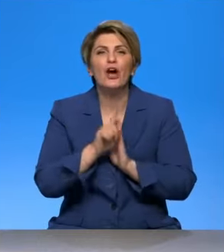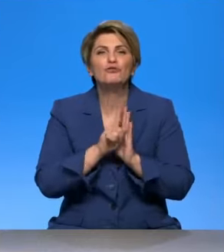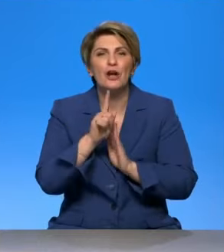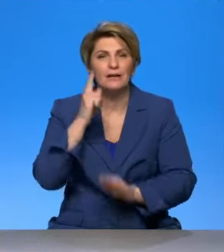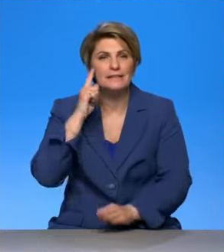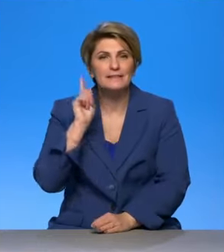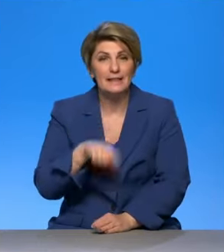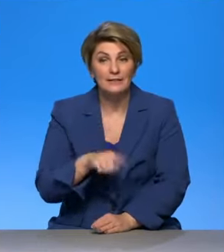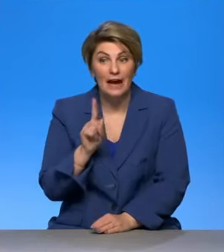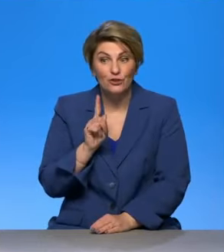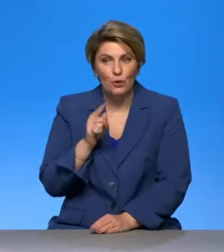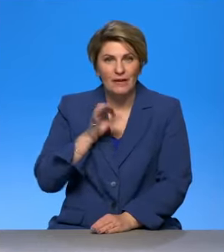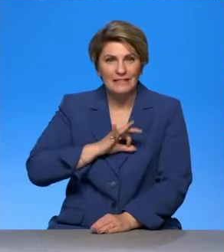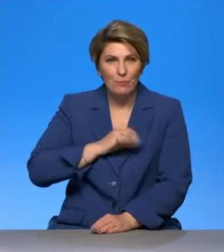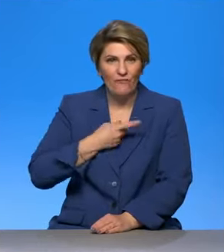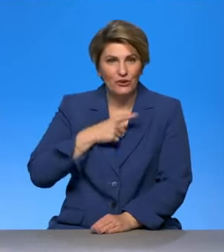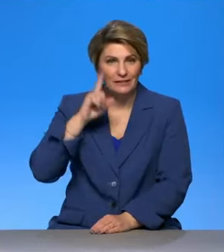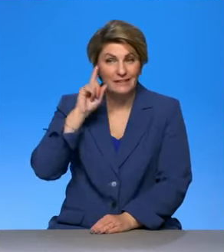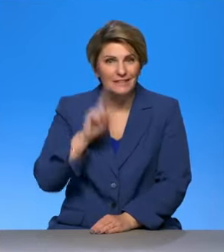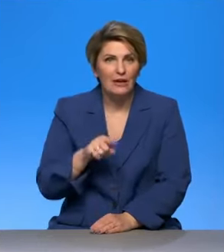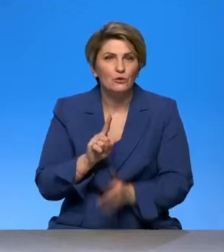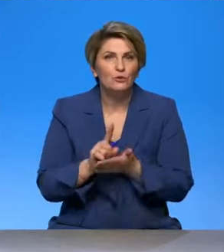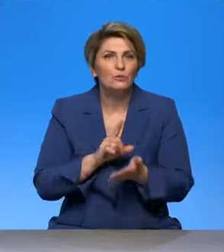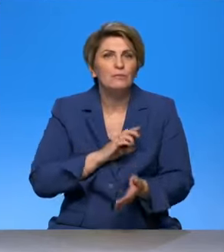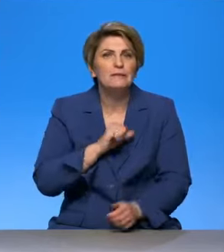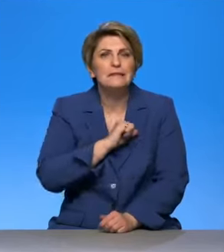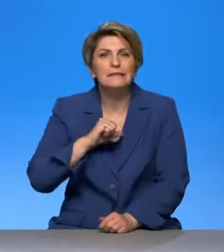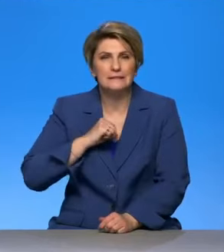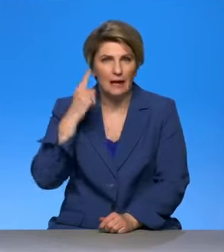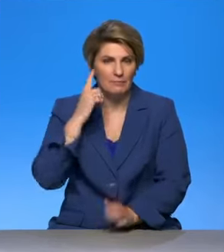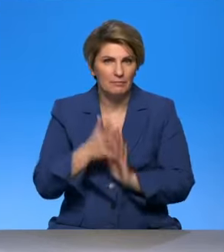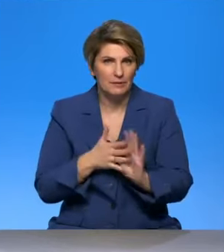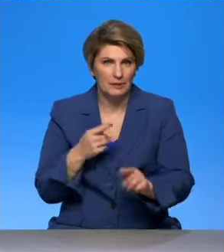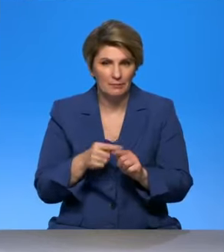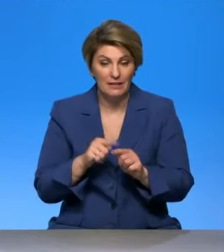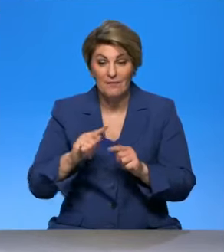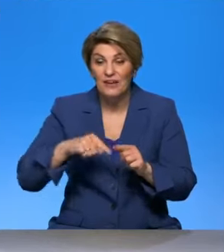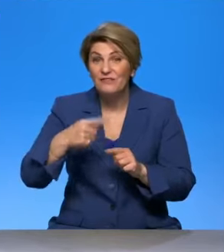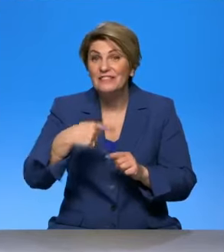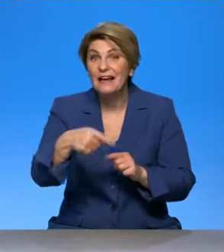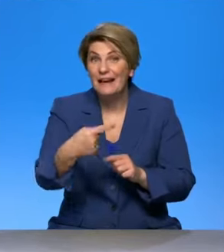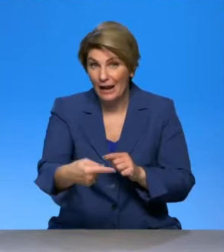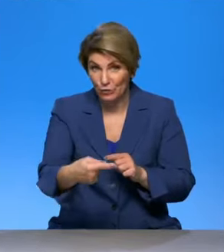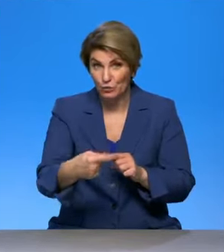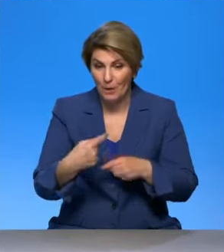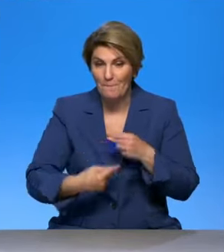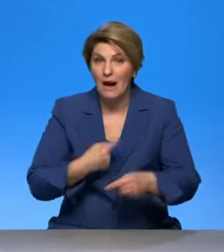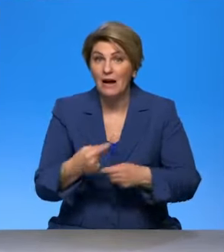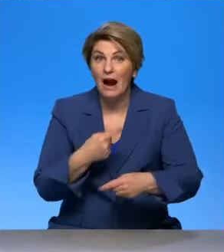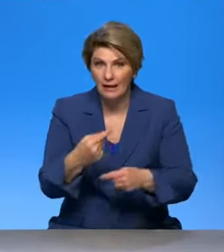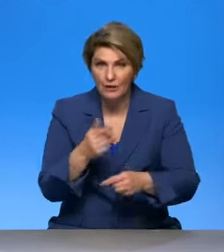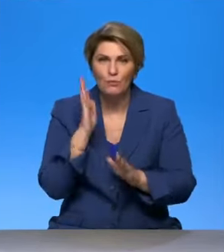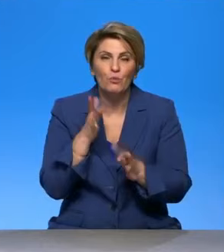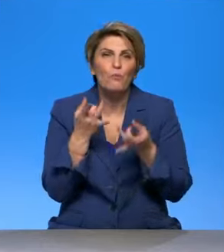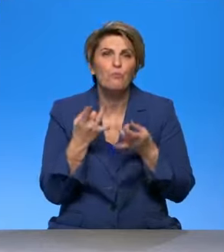знания нормально применял, ты должен стать осознанным сам, ты должен к этому прийти. В следующих поколениях будет проще, потому что родители детей начинают учить.